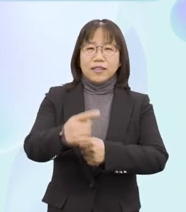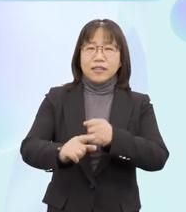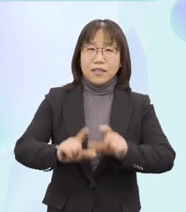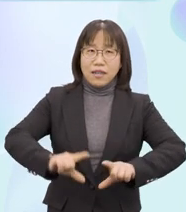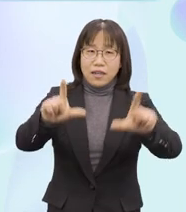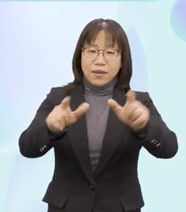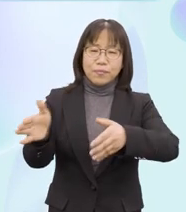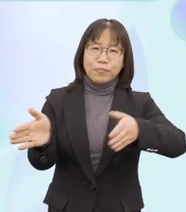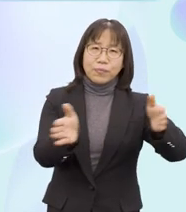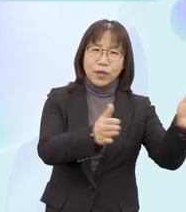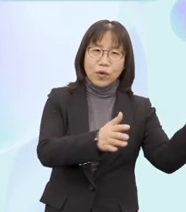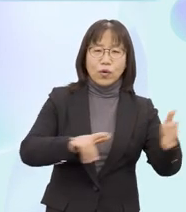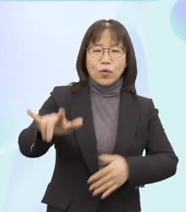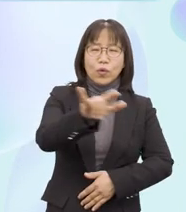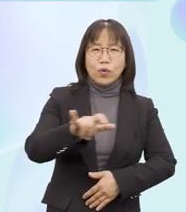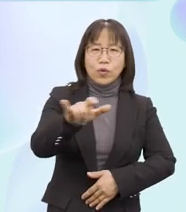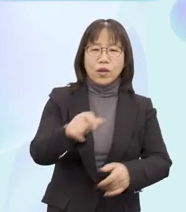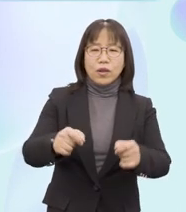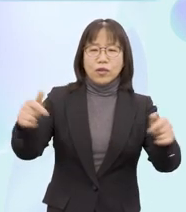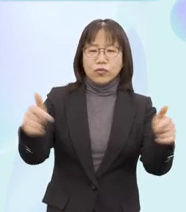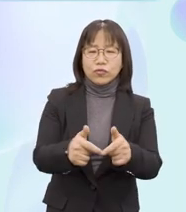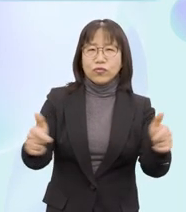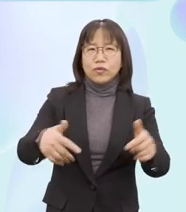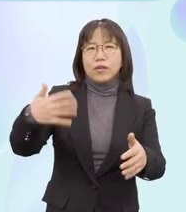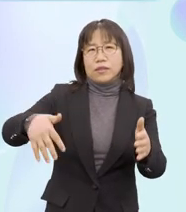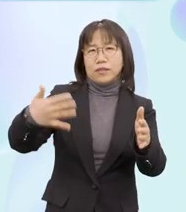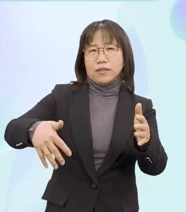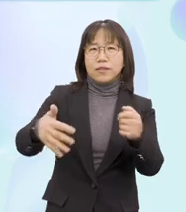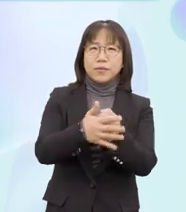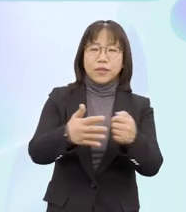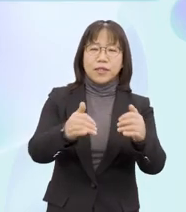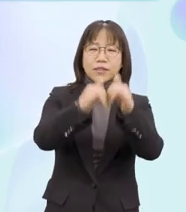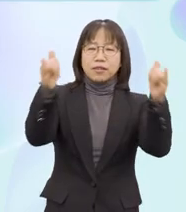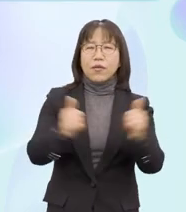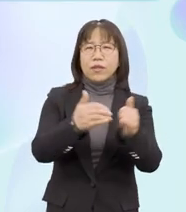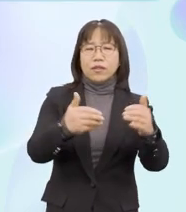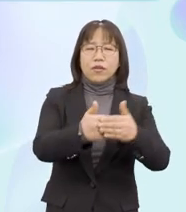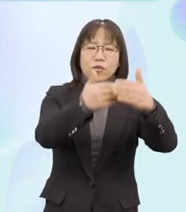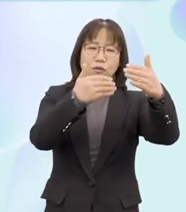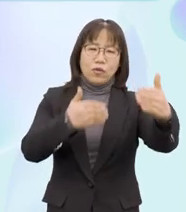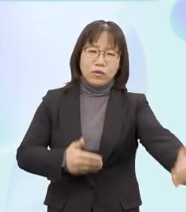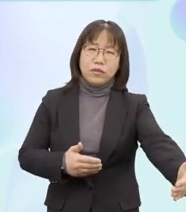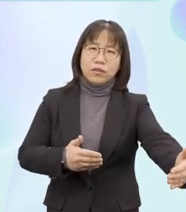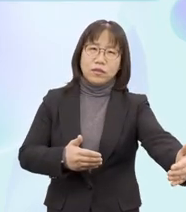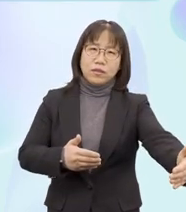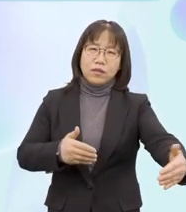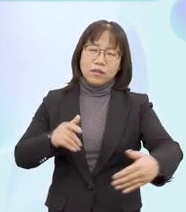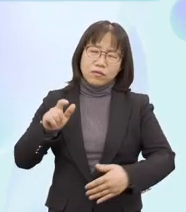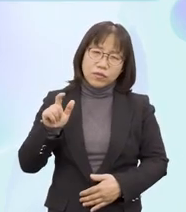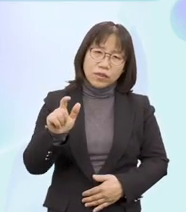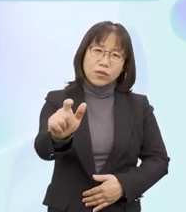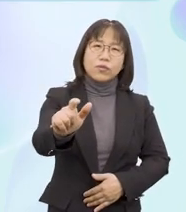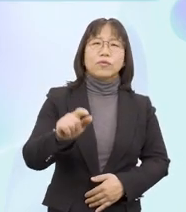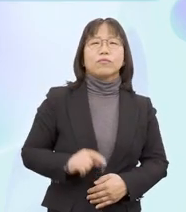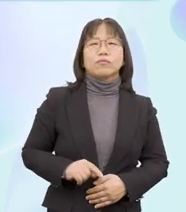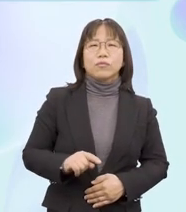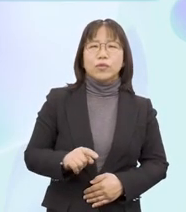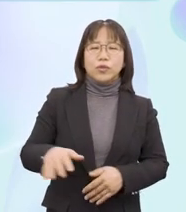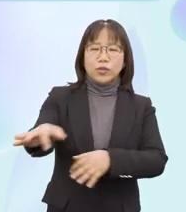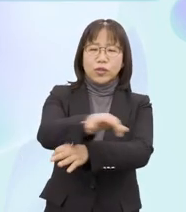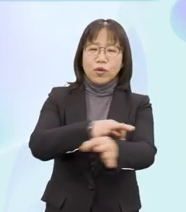좀처럼 바뀌지 않는 코론 알고 확산 3 사회적 거리두기 가 계속되고 소비심리 까지 얼어붙으면서